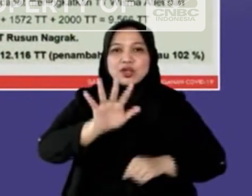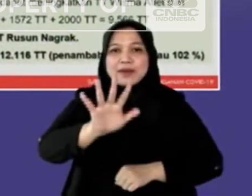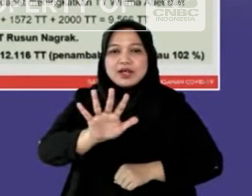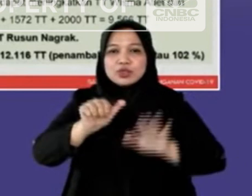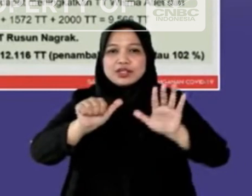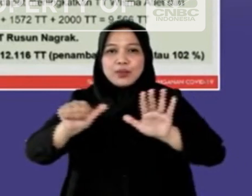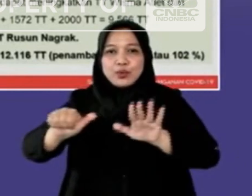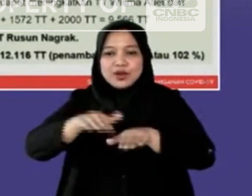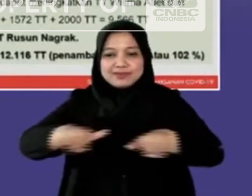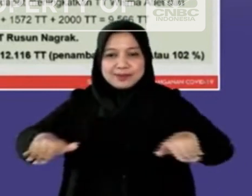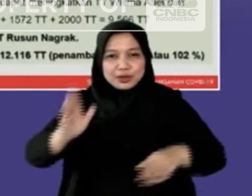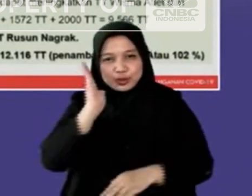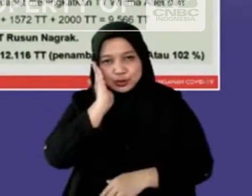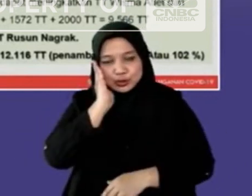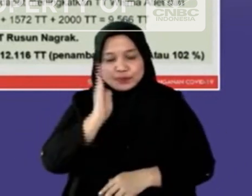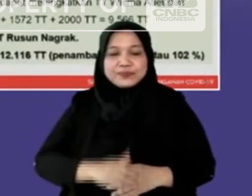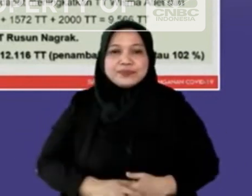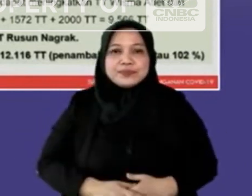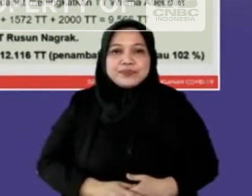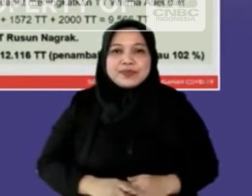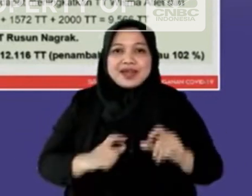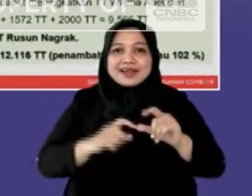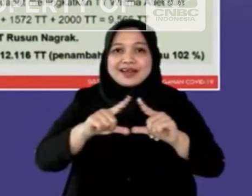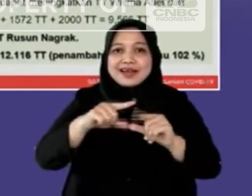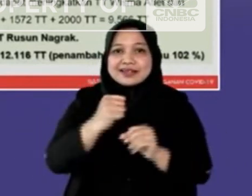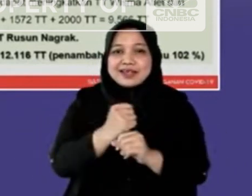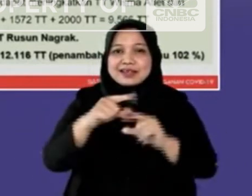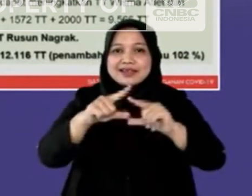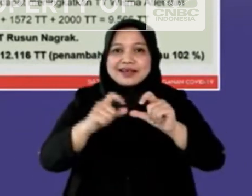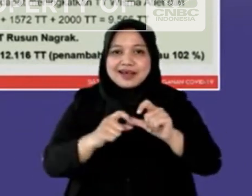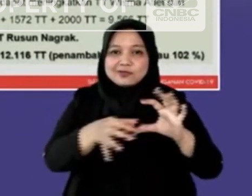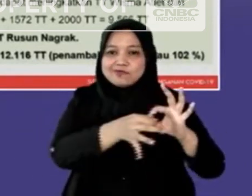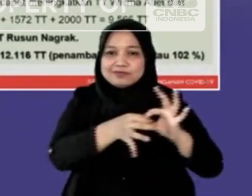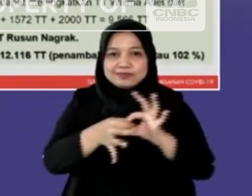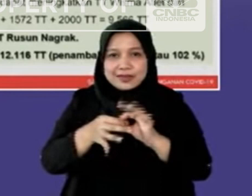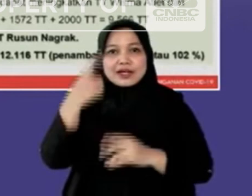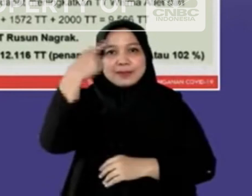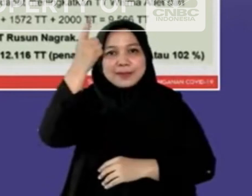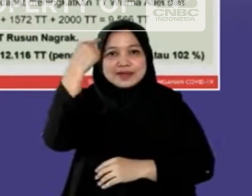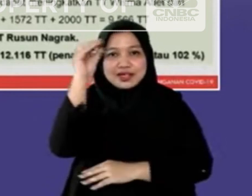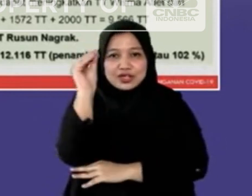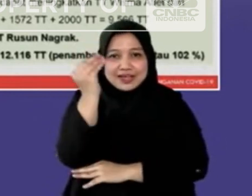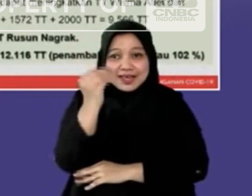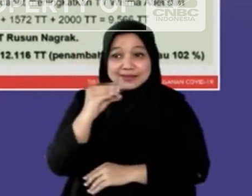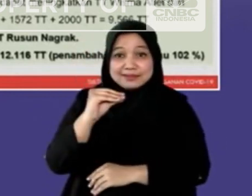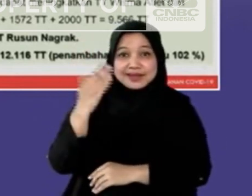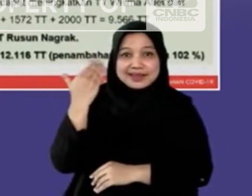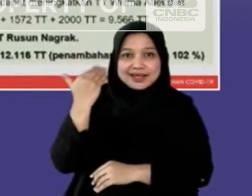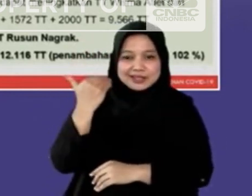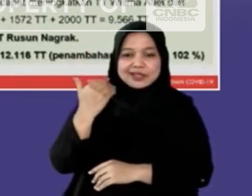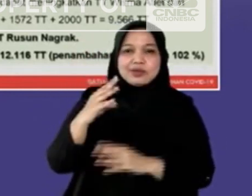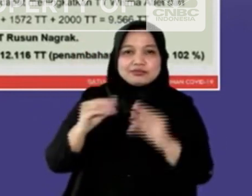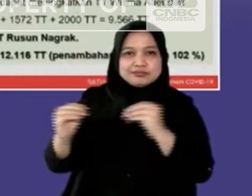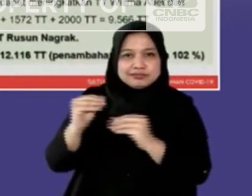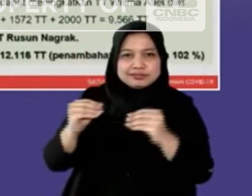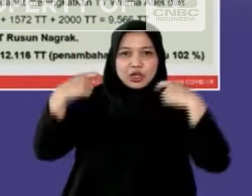266 tempat tidur Satgas bersama dengan Pemprov DKI tadi pagi saya sudah berkoordinasi